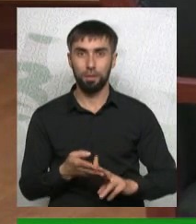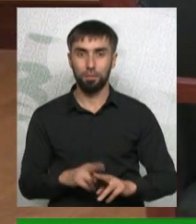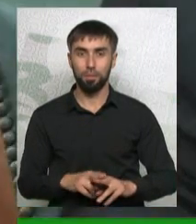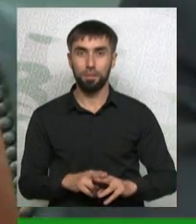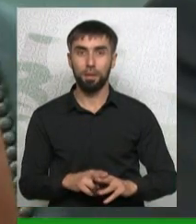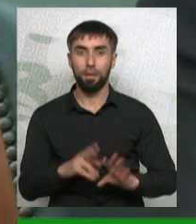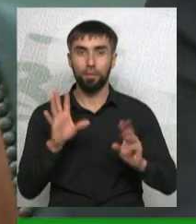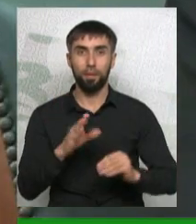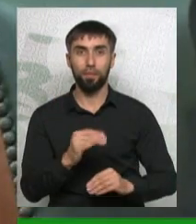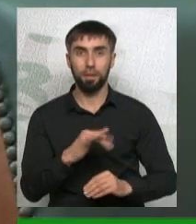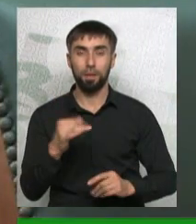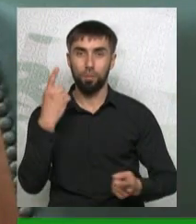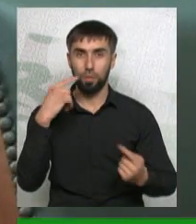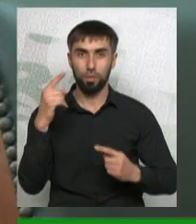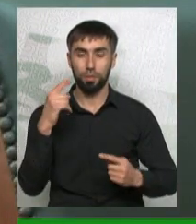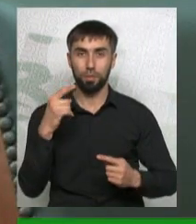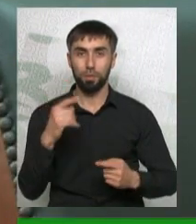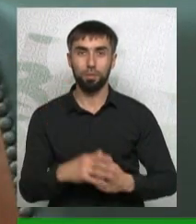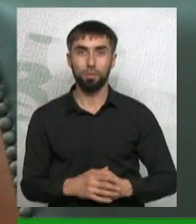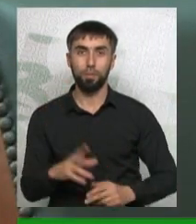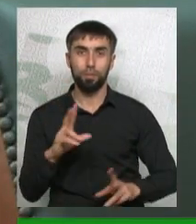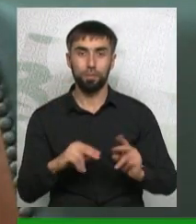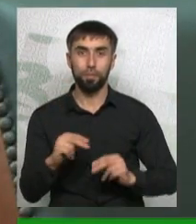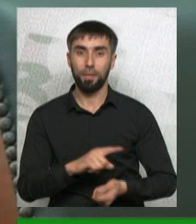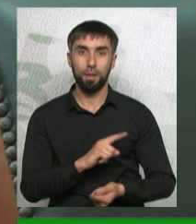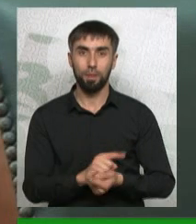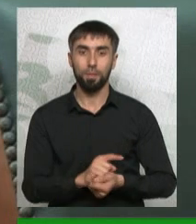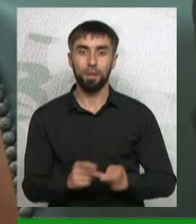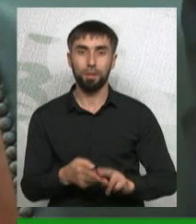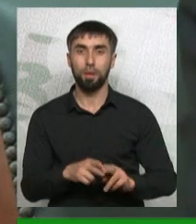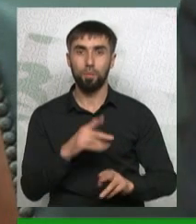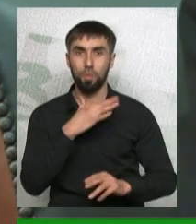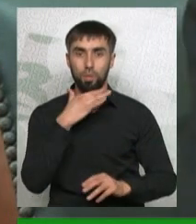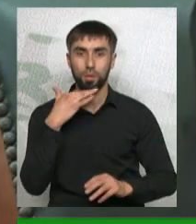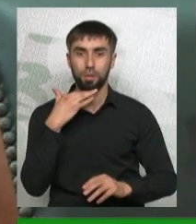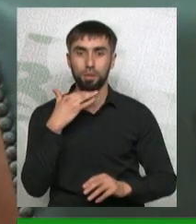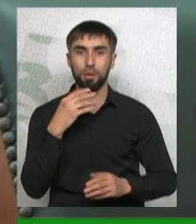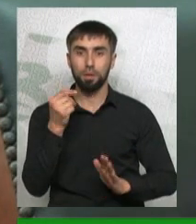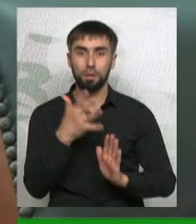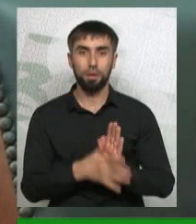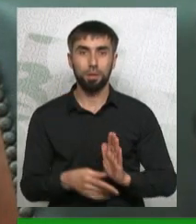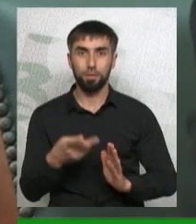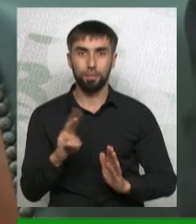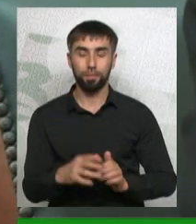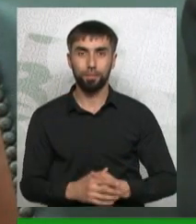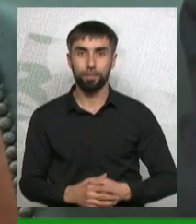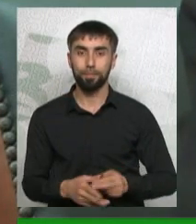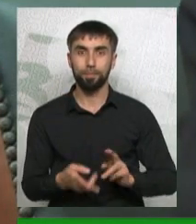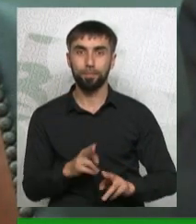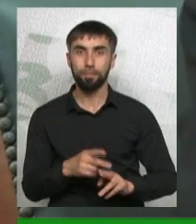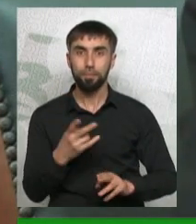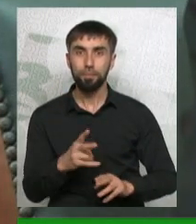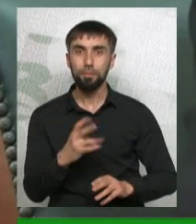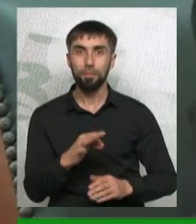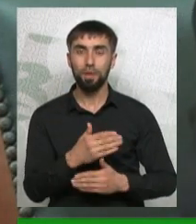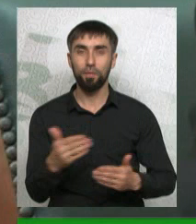вот эти все вещи продумайте. Значит, обязательно, это много затрат не нужно, это не нужно. Но